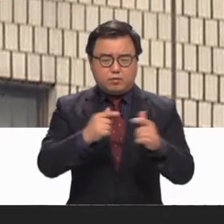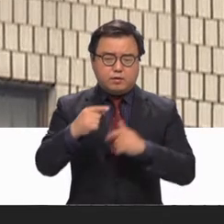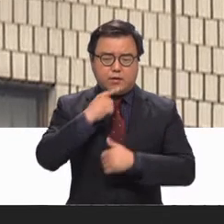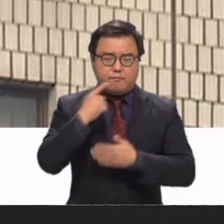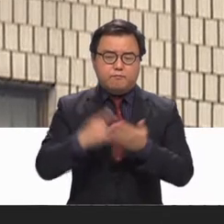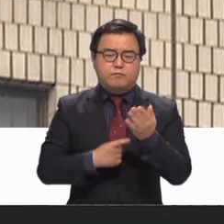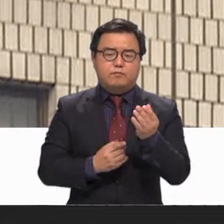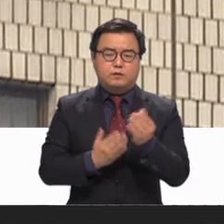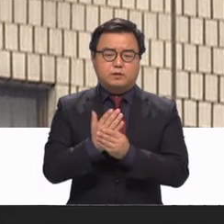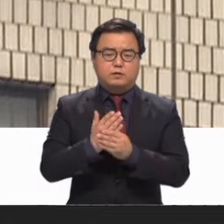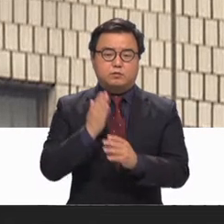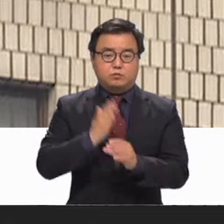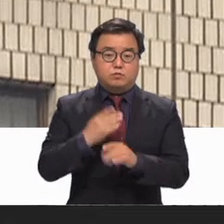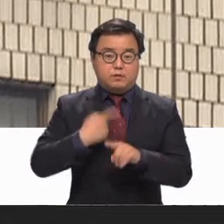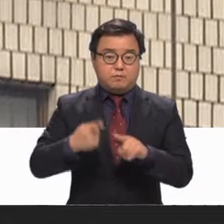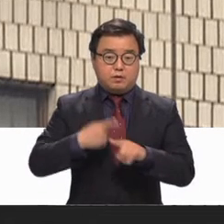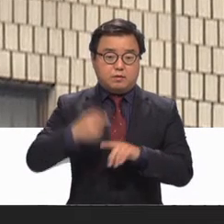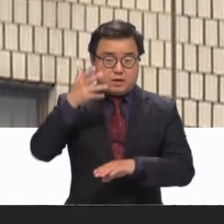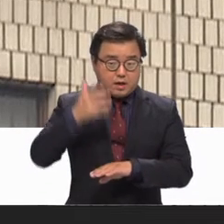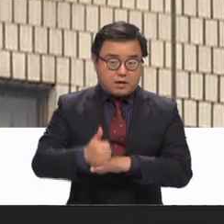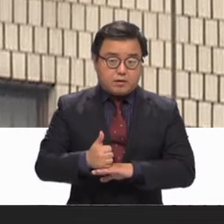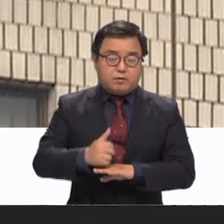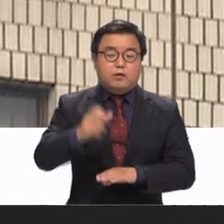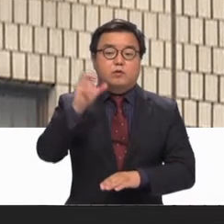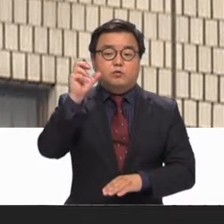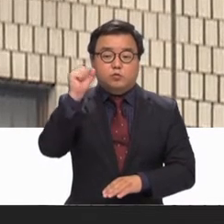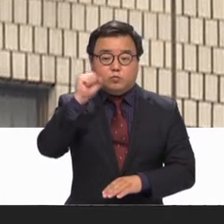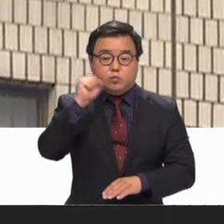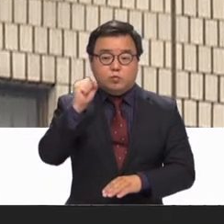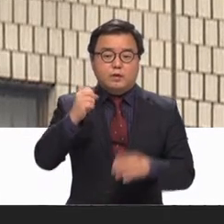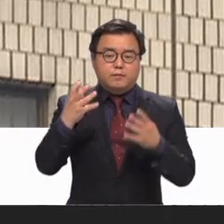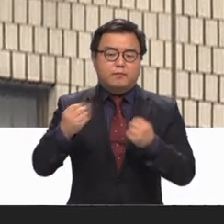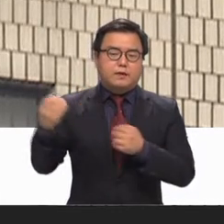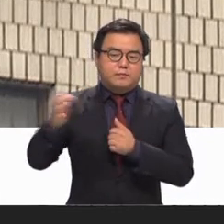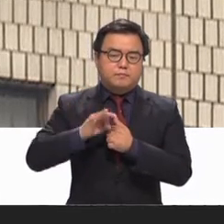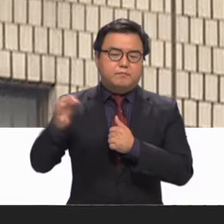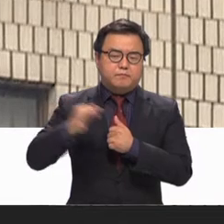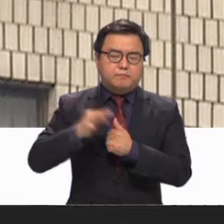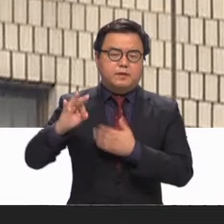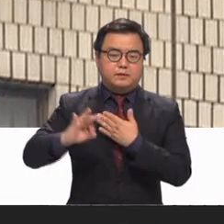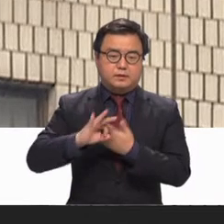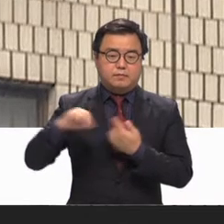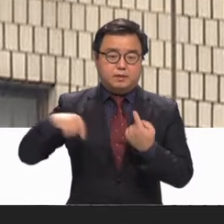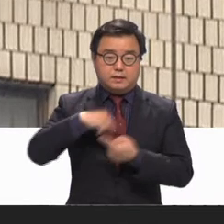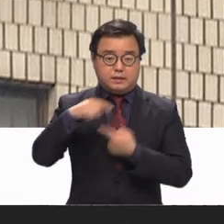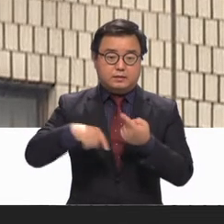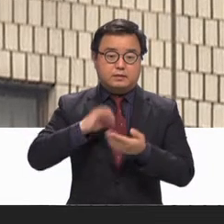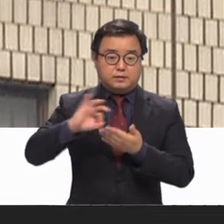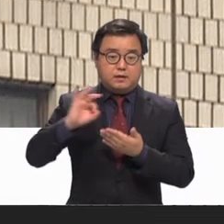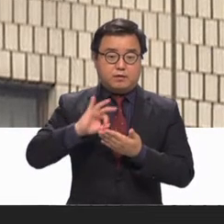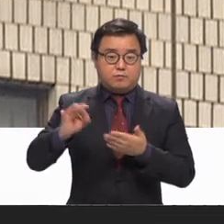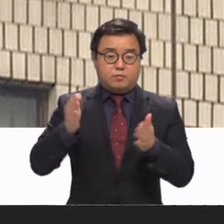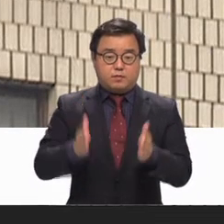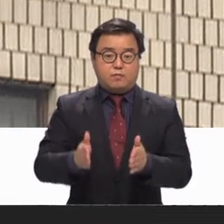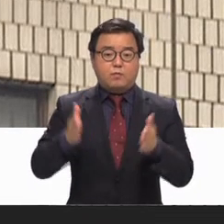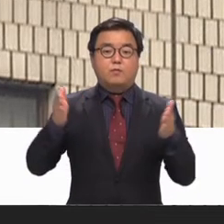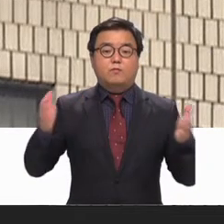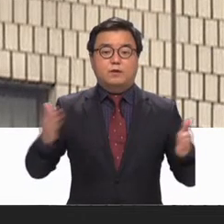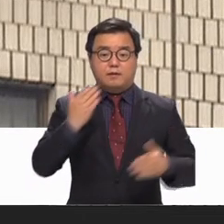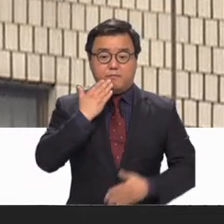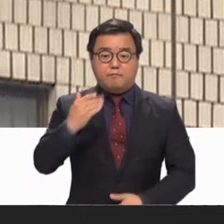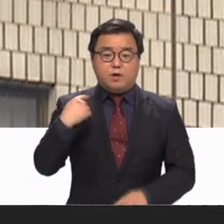아 토글 와우 건강 꼬박 다 5명 파도갈 예 어